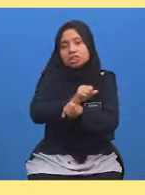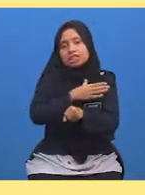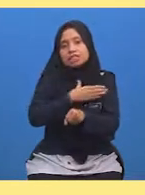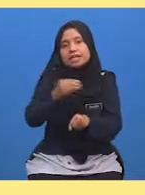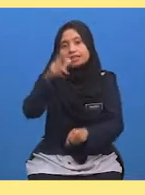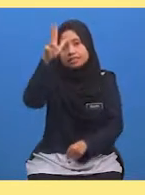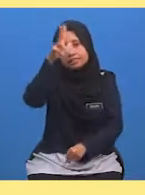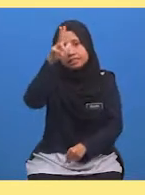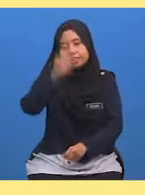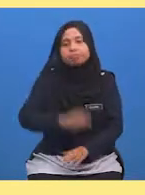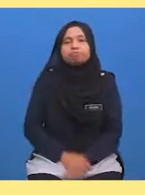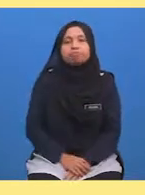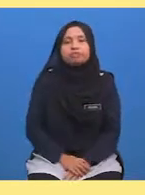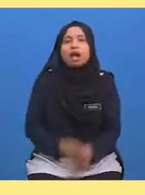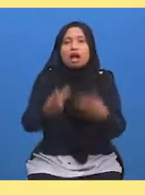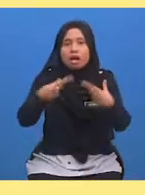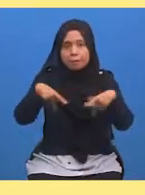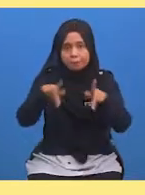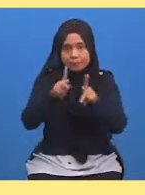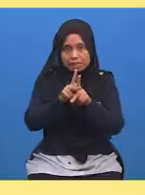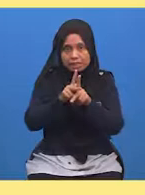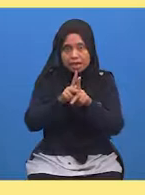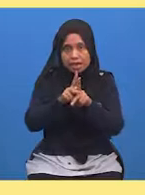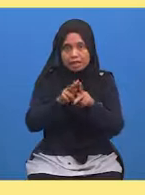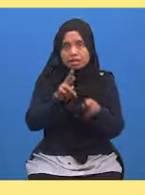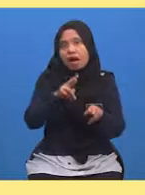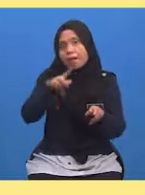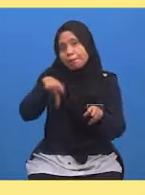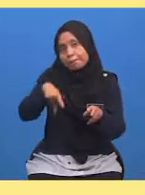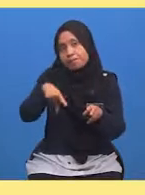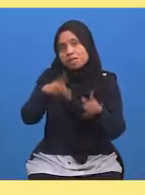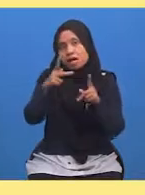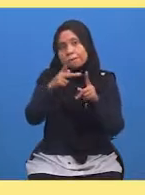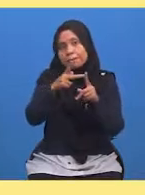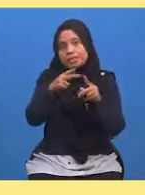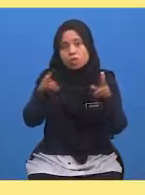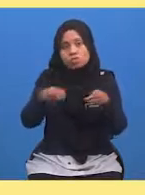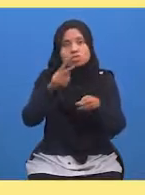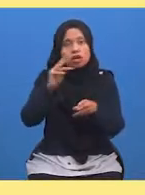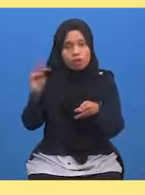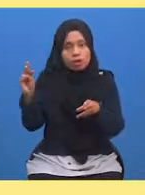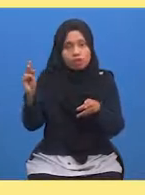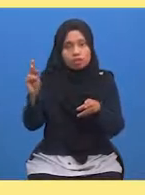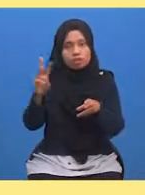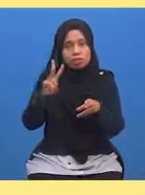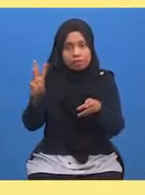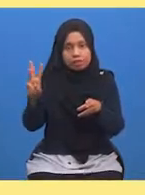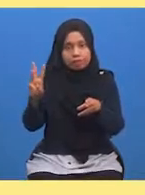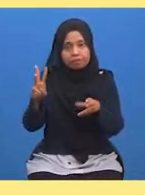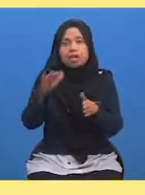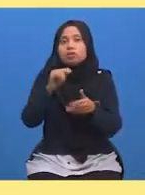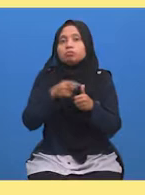kerajaan. Kepentingan rancangan perniagaan kepada usahawan. Yang